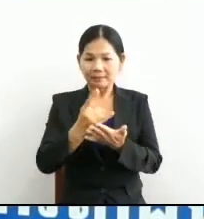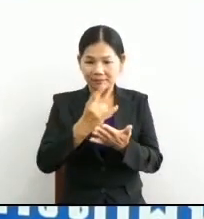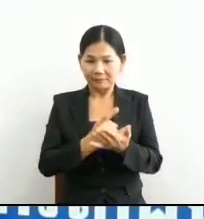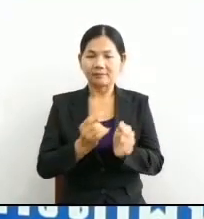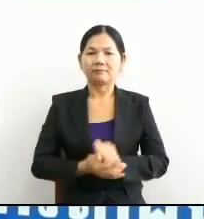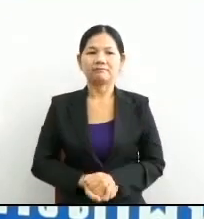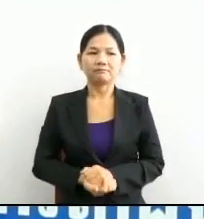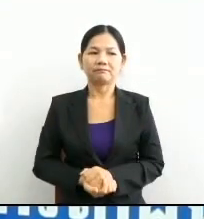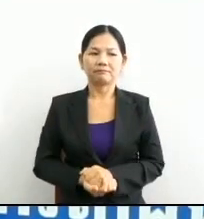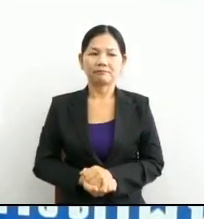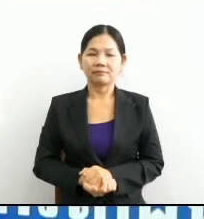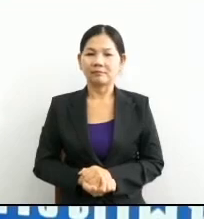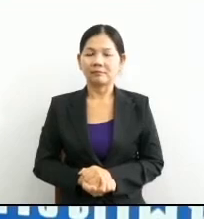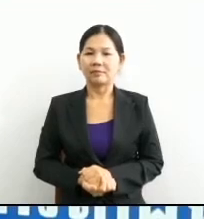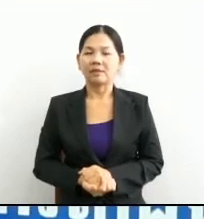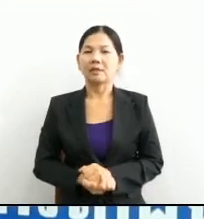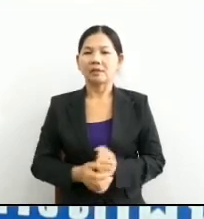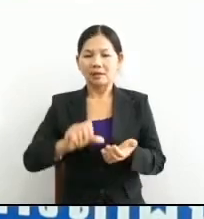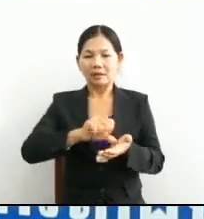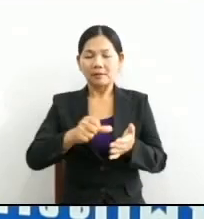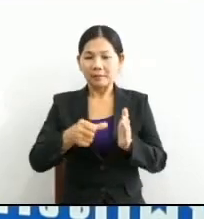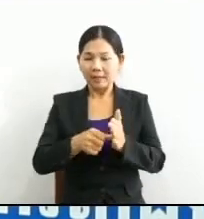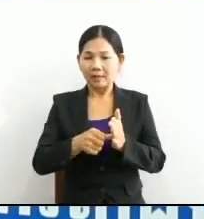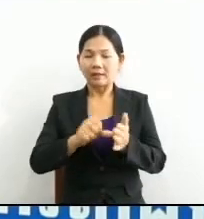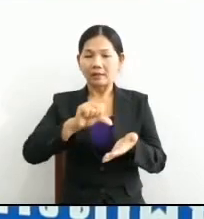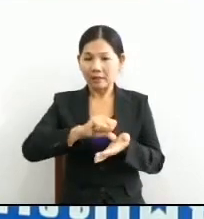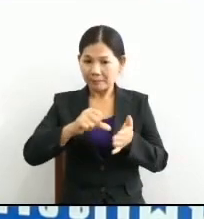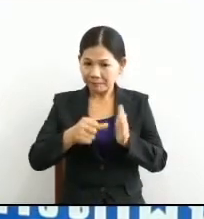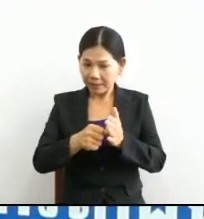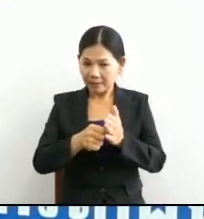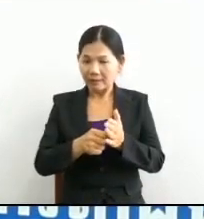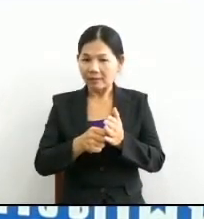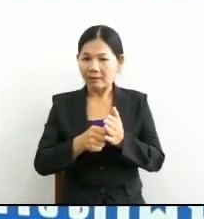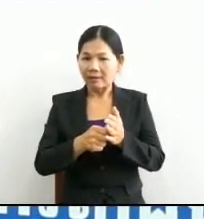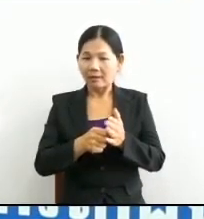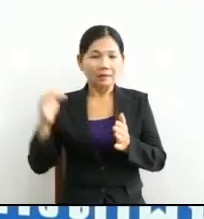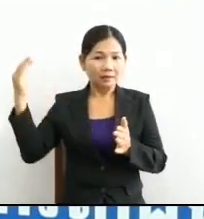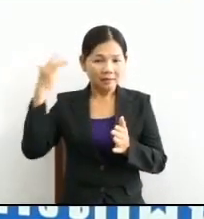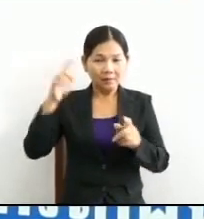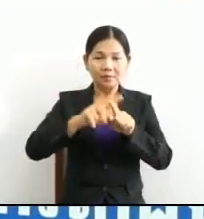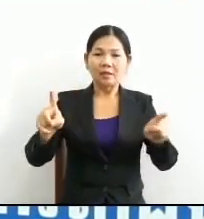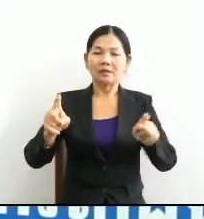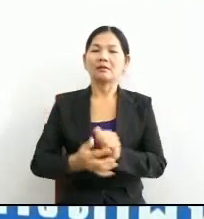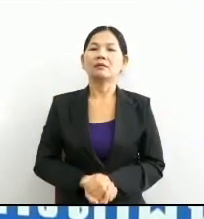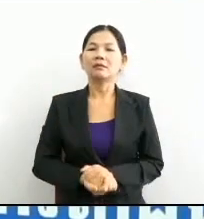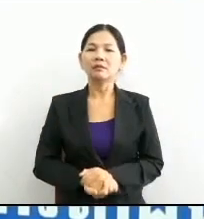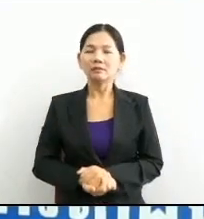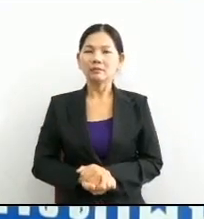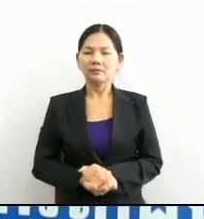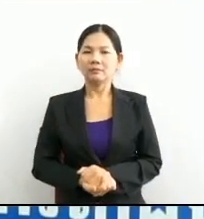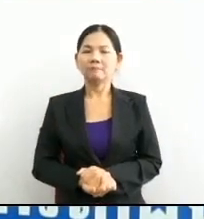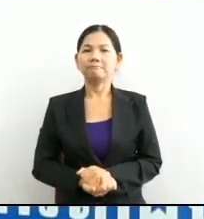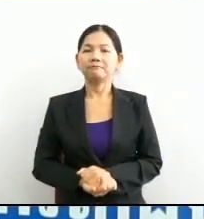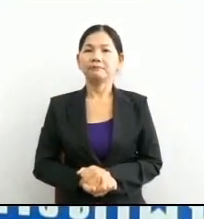rốt bạc đi sạch bên này khô năng bị rụt rè rồi mà con rụt rè là ha là hôn nè mày nát